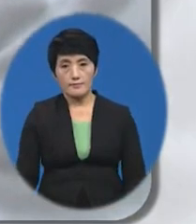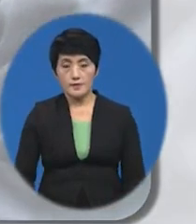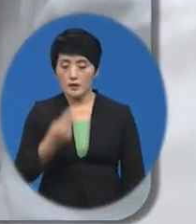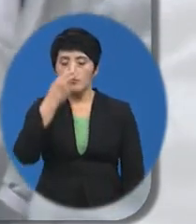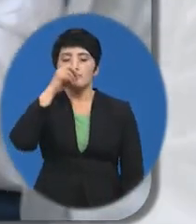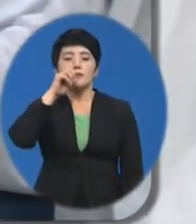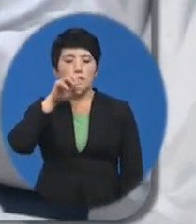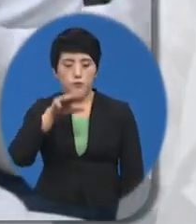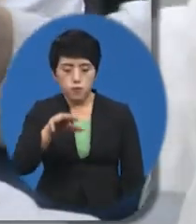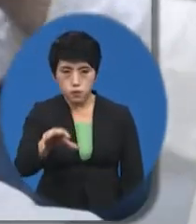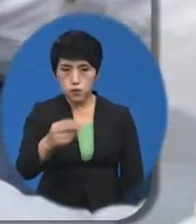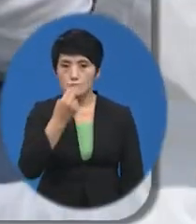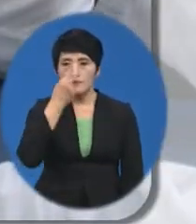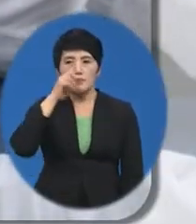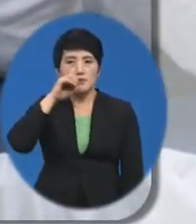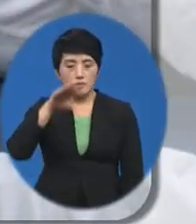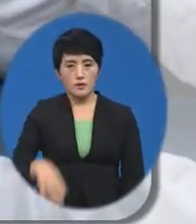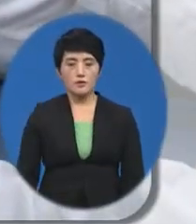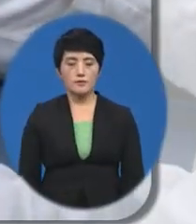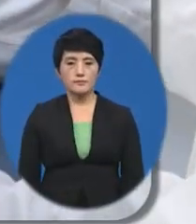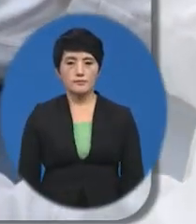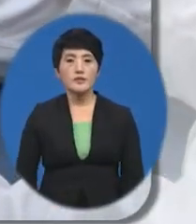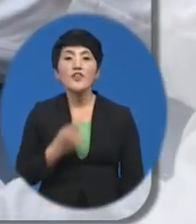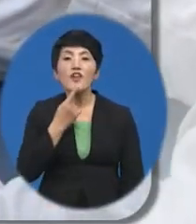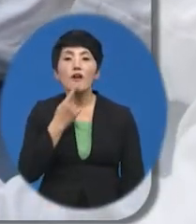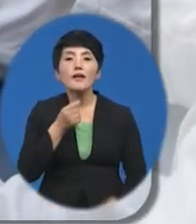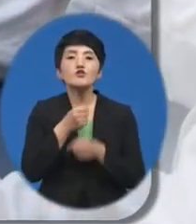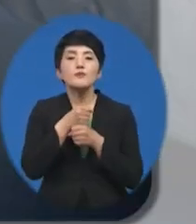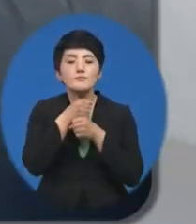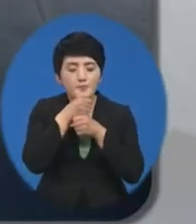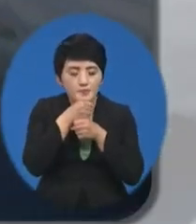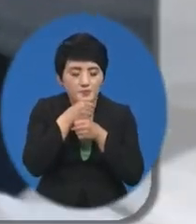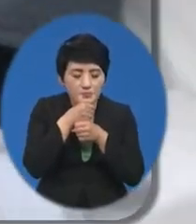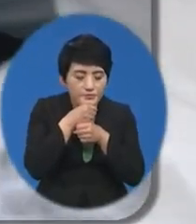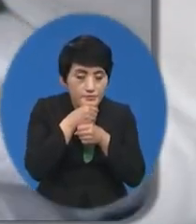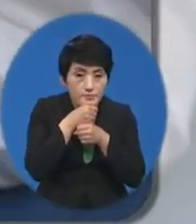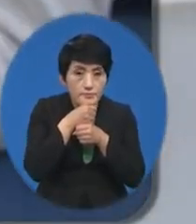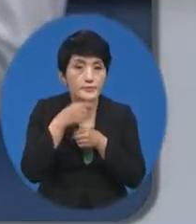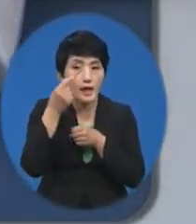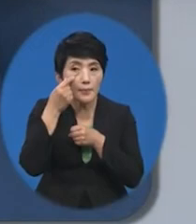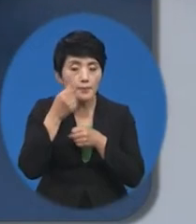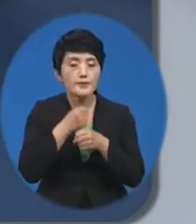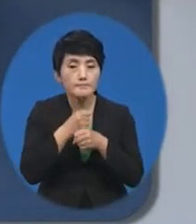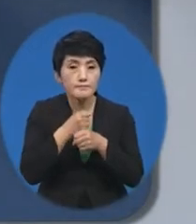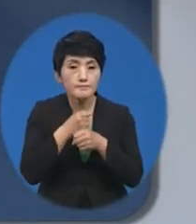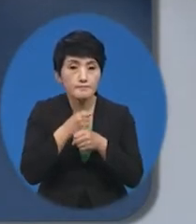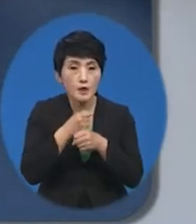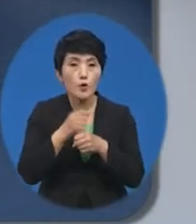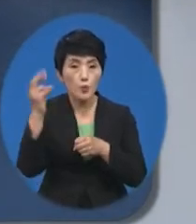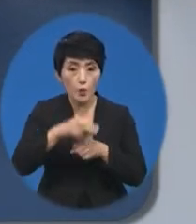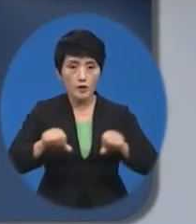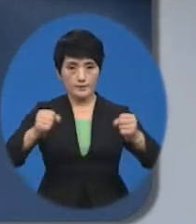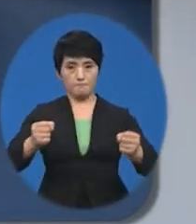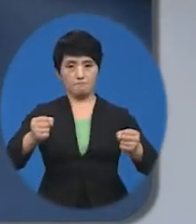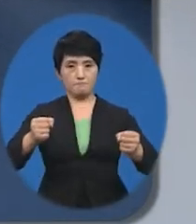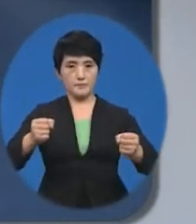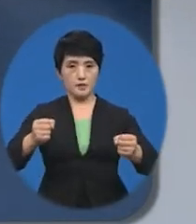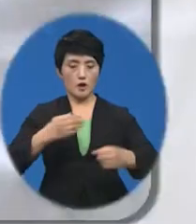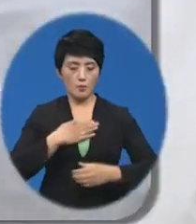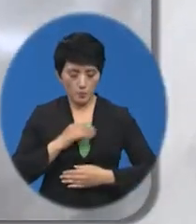다음 두 주먹을 턱 아래 괴고 통증이 없다면 팔꿈치로 상체를 지지하며 몸을 좀 더